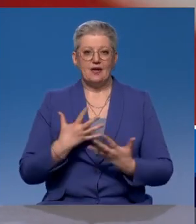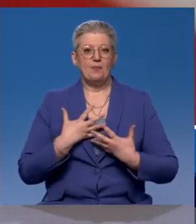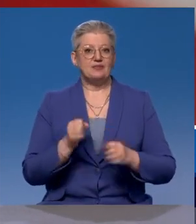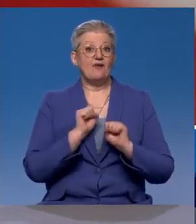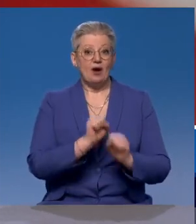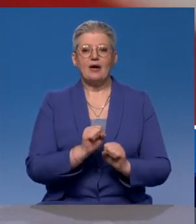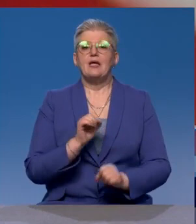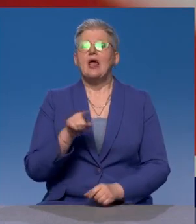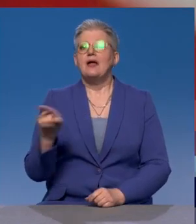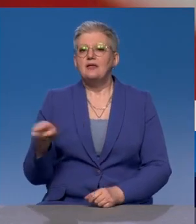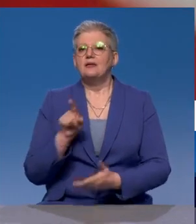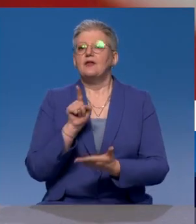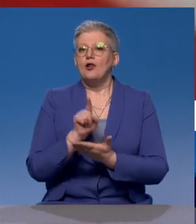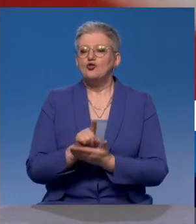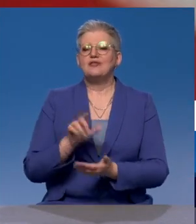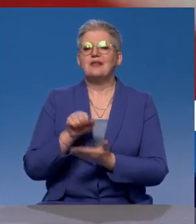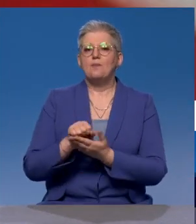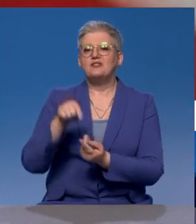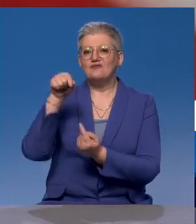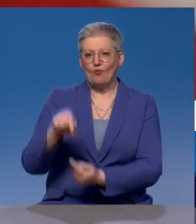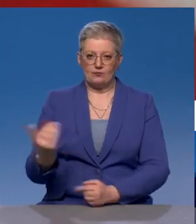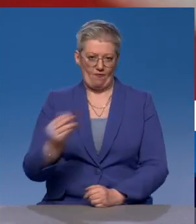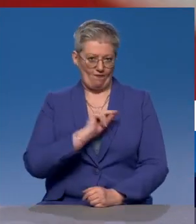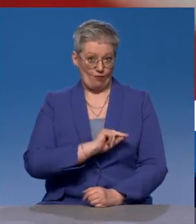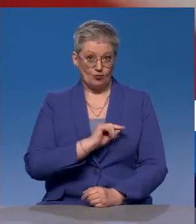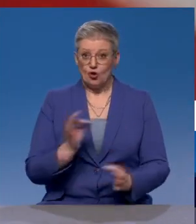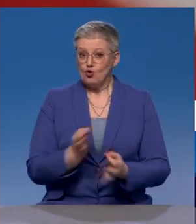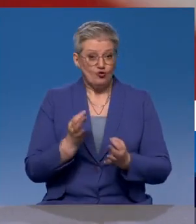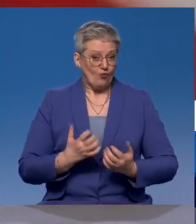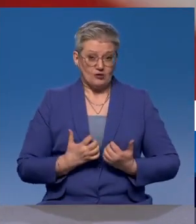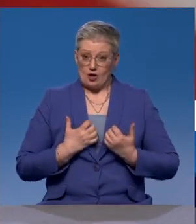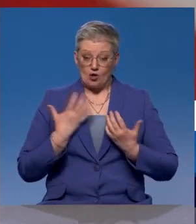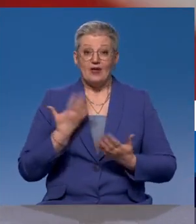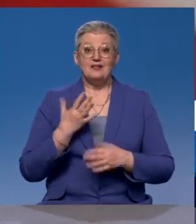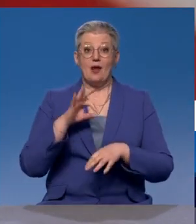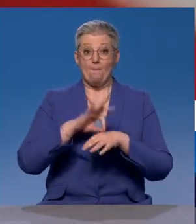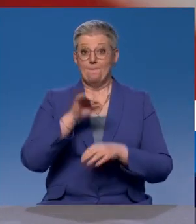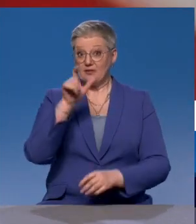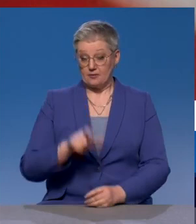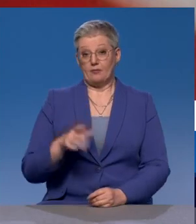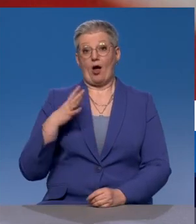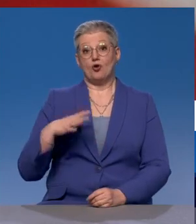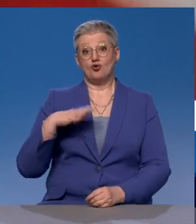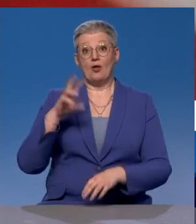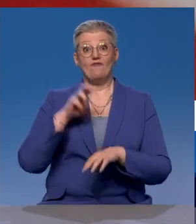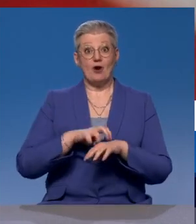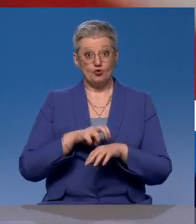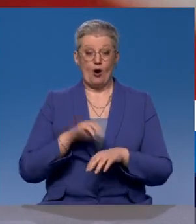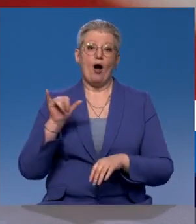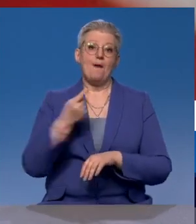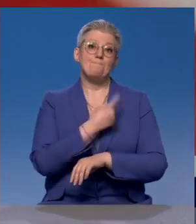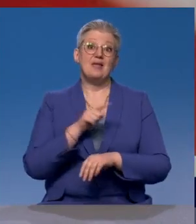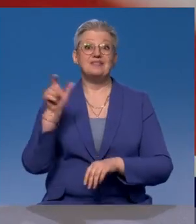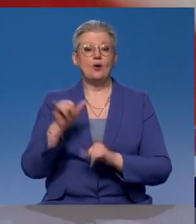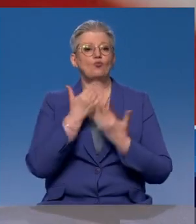заниматься свойственными им функциями. Например, ничего страшного, если пациент, ожидая врача, его смогут расспросить медсестра о